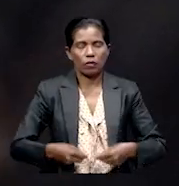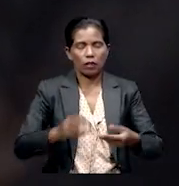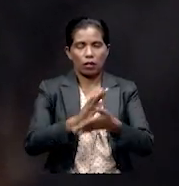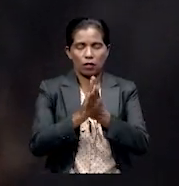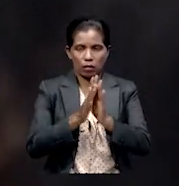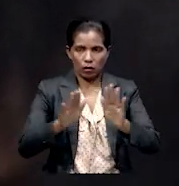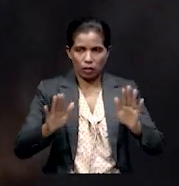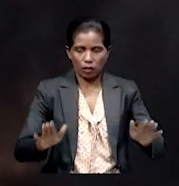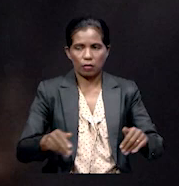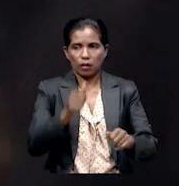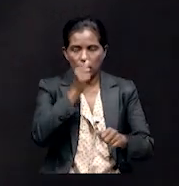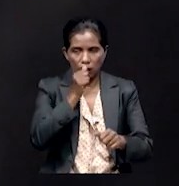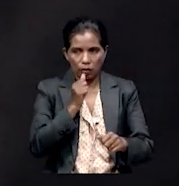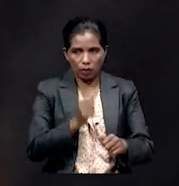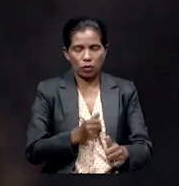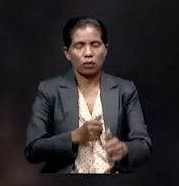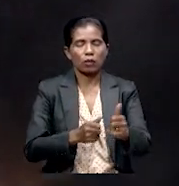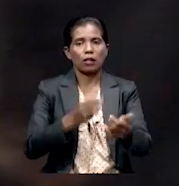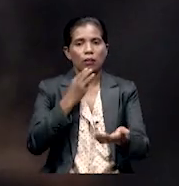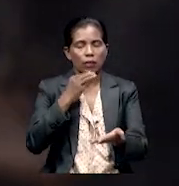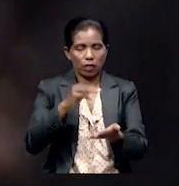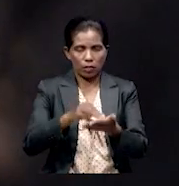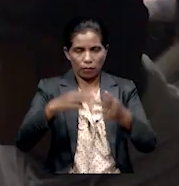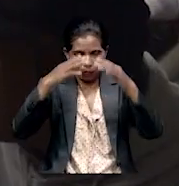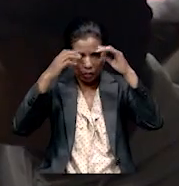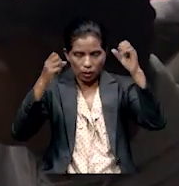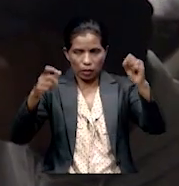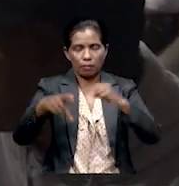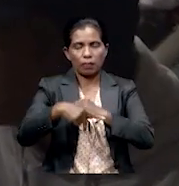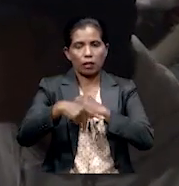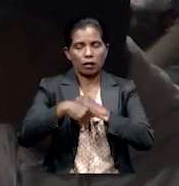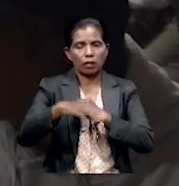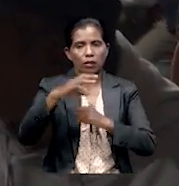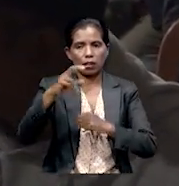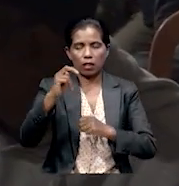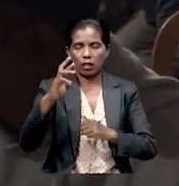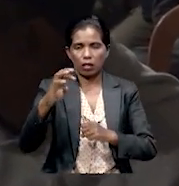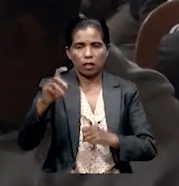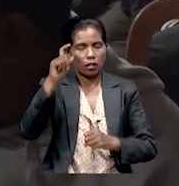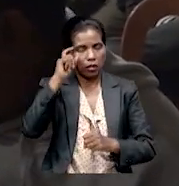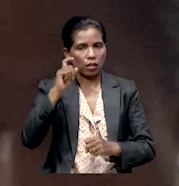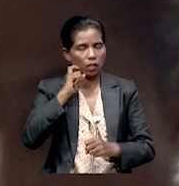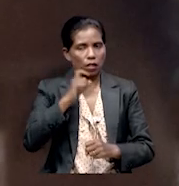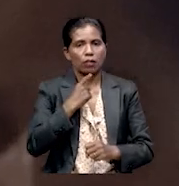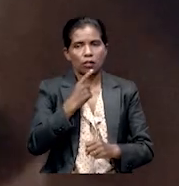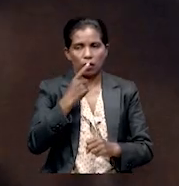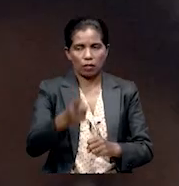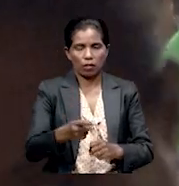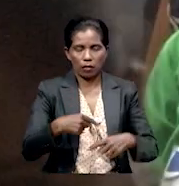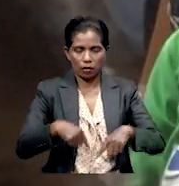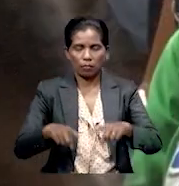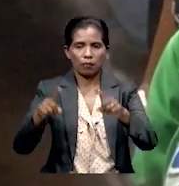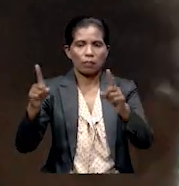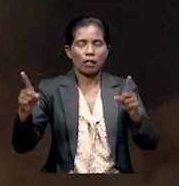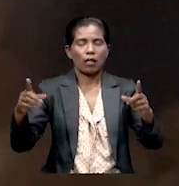haburas ambiente hakmatek. Tirlia menong nebe mak presiden partidu sinerte Kairala sanus maung husi kela molok hakat ba